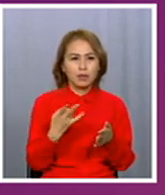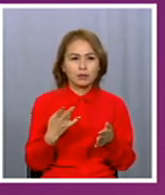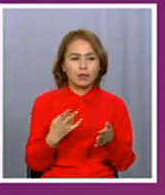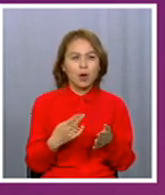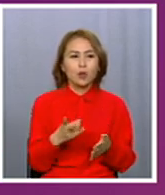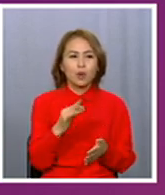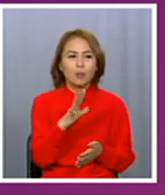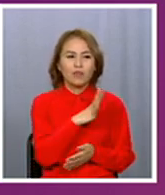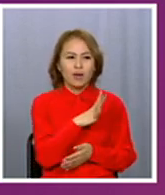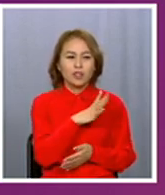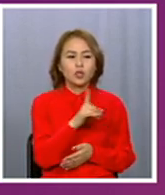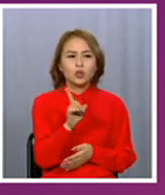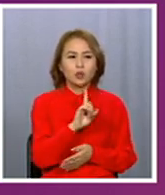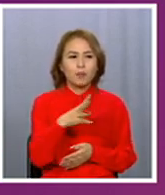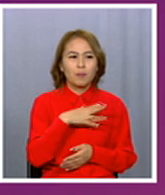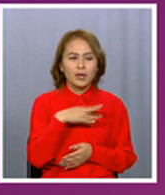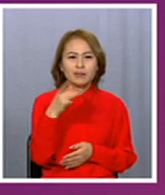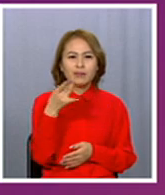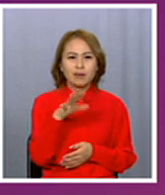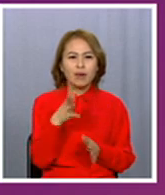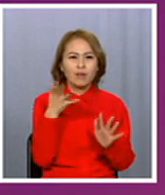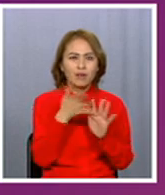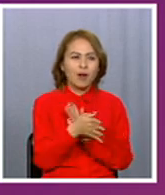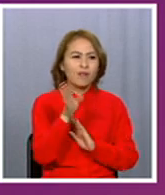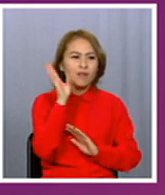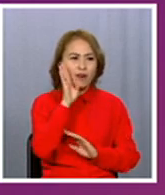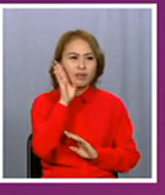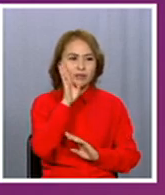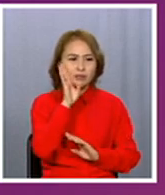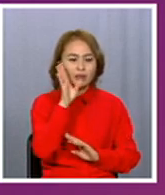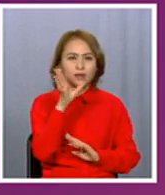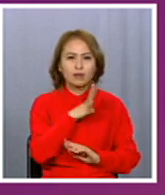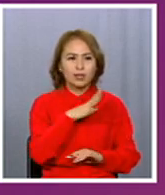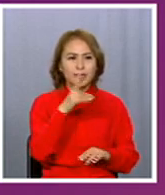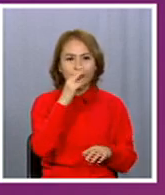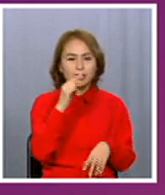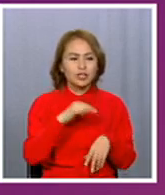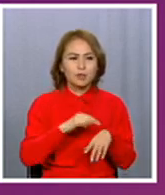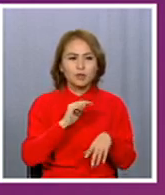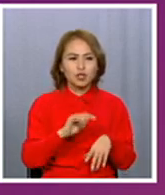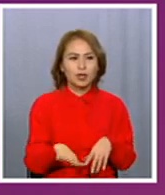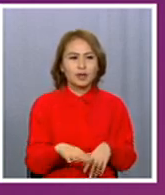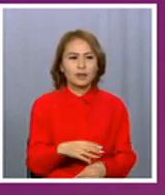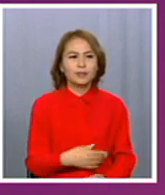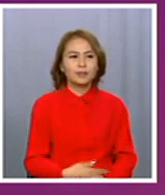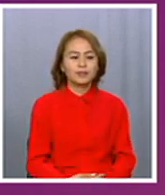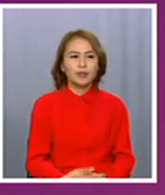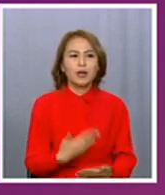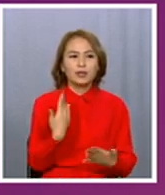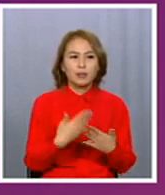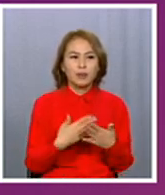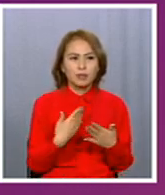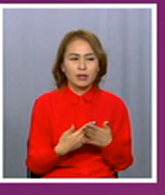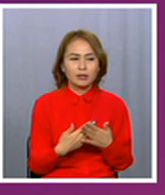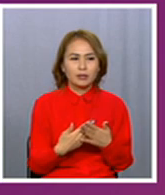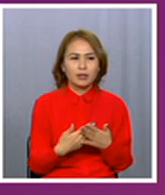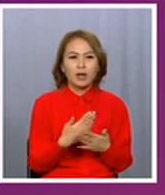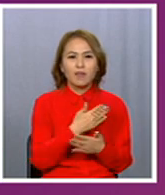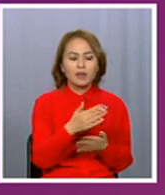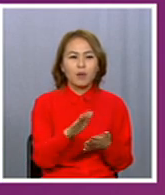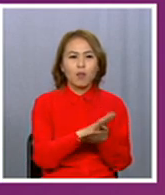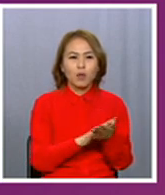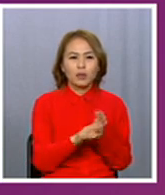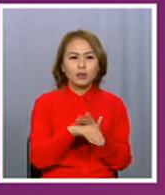бывает, что мы зря расходуем много воды, даже не замечая этого. Например, вы моете